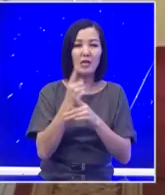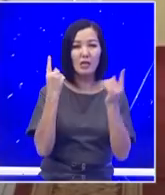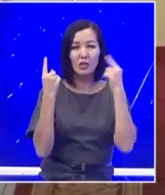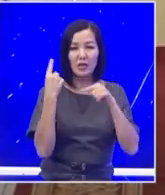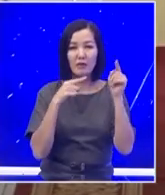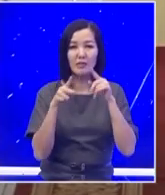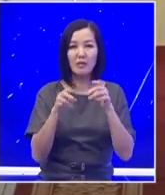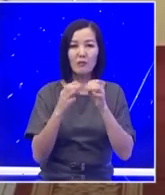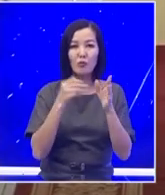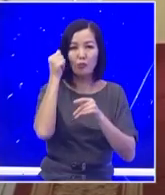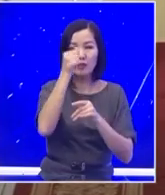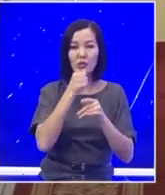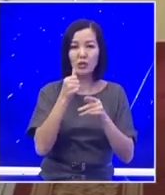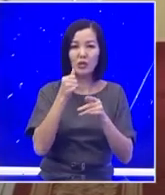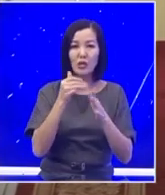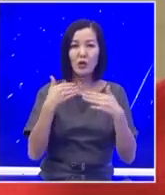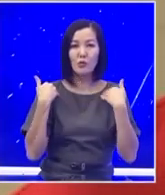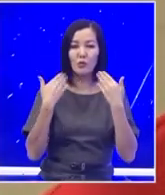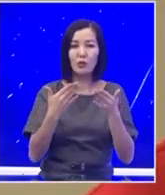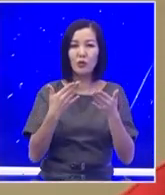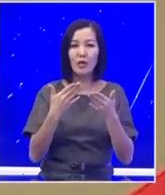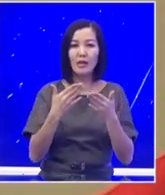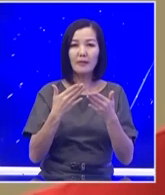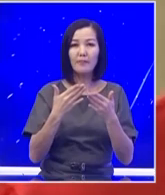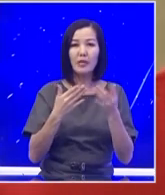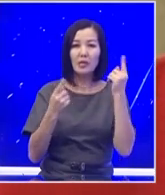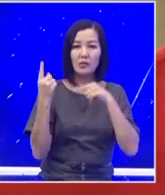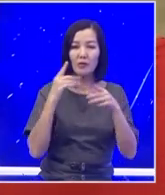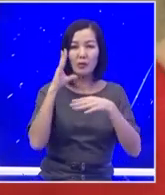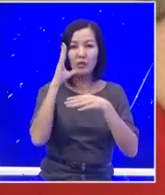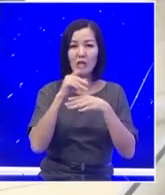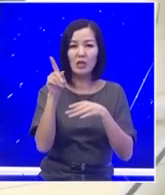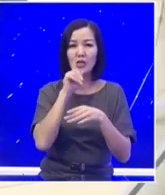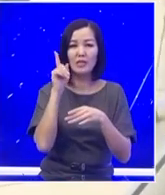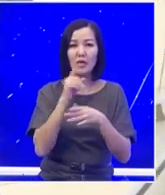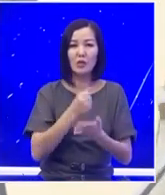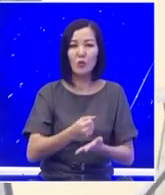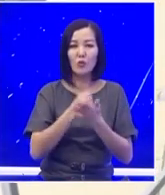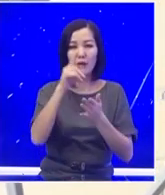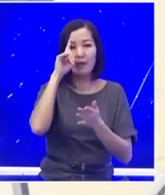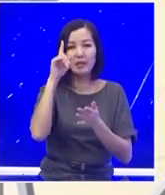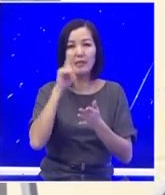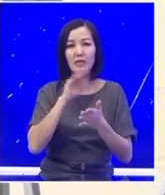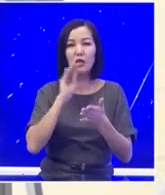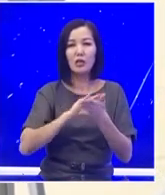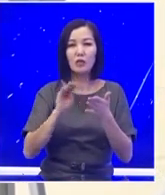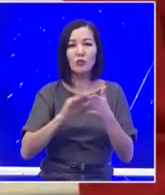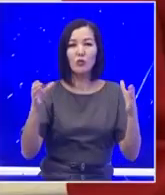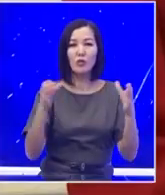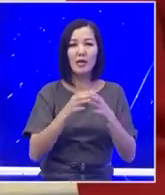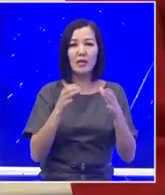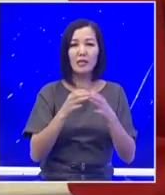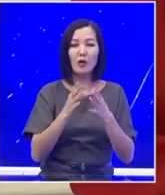шығармасы 2015 жылы жарық көрген. «Жыр әкелген жыр» атты шығармашылық кешіне жас ақынды қолдап, Қазақстан Республикасы